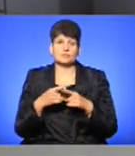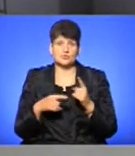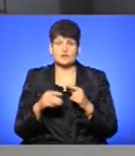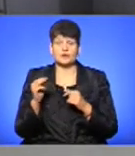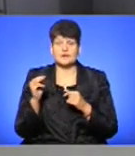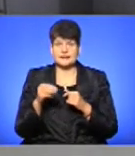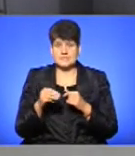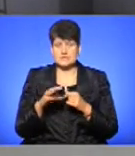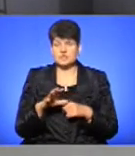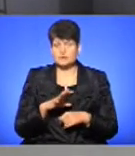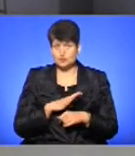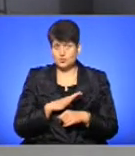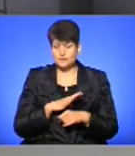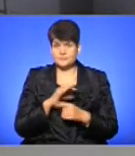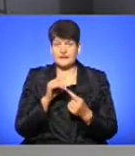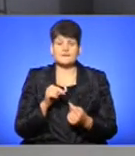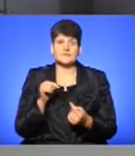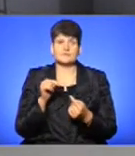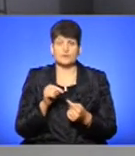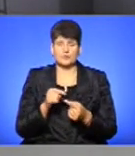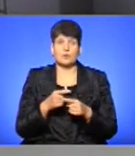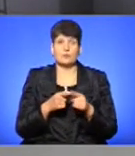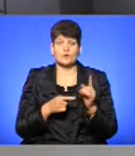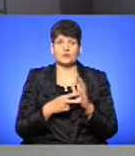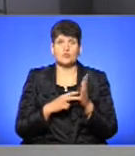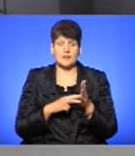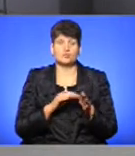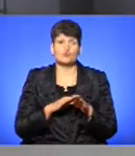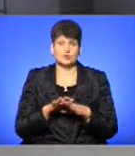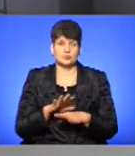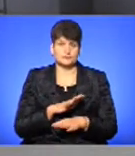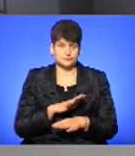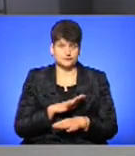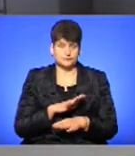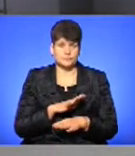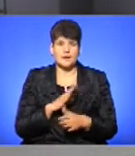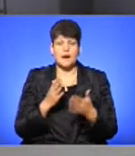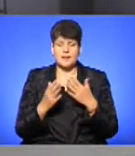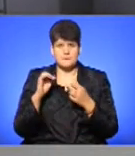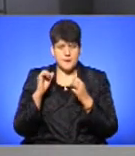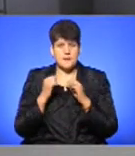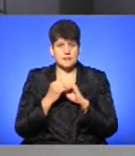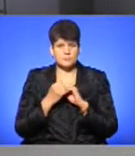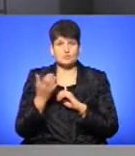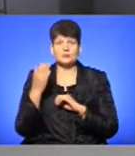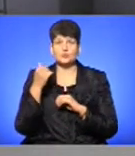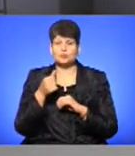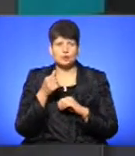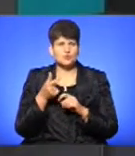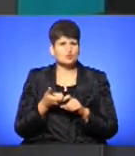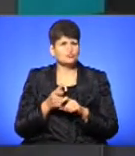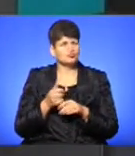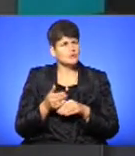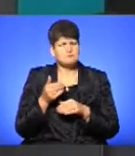4,5 тисячі, бо, відповідно, ми, мабуть, половину плану виконали. Але ми пам'ятаємо, що в минулому році досить пізно